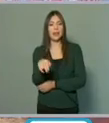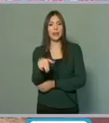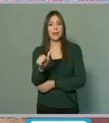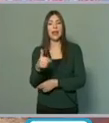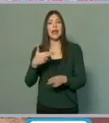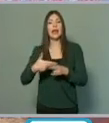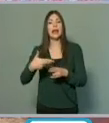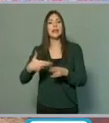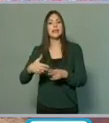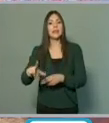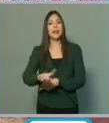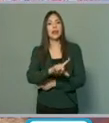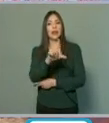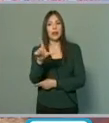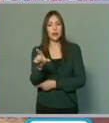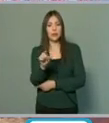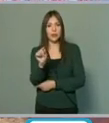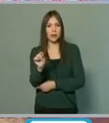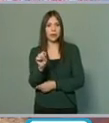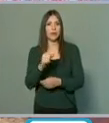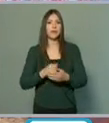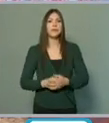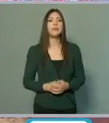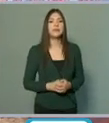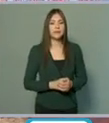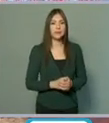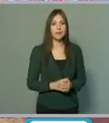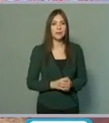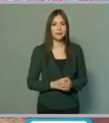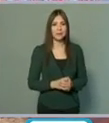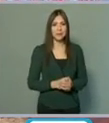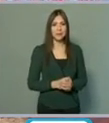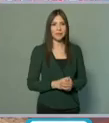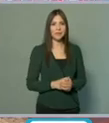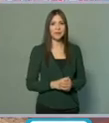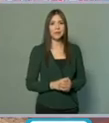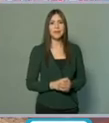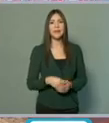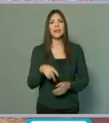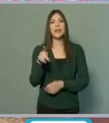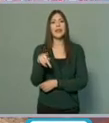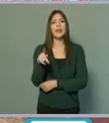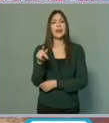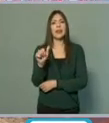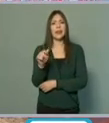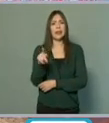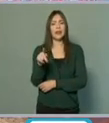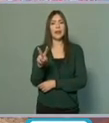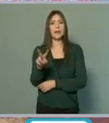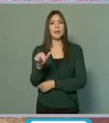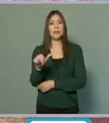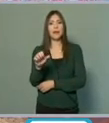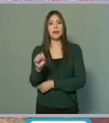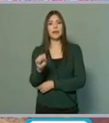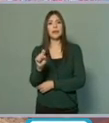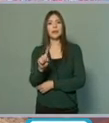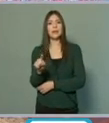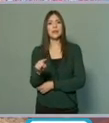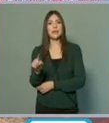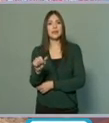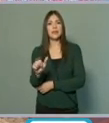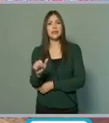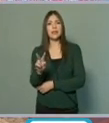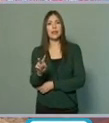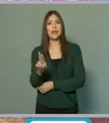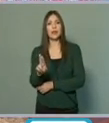тебя зовут? Меня зовут Екатерина. Как тебя зовут? Miña Sabut Pamela. Очень приятно, Памела.